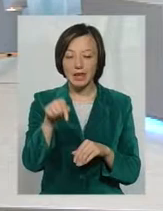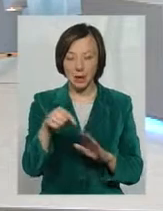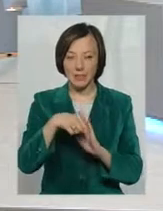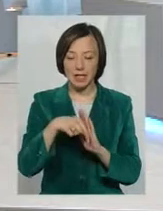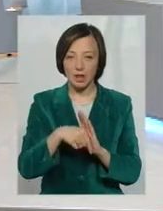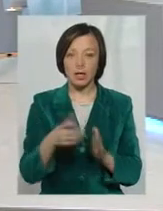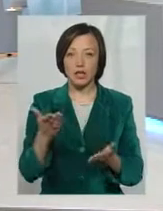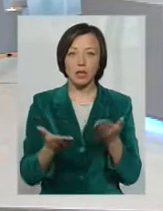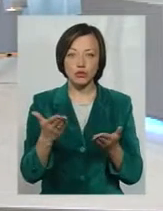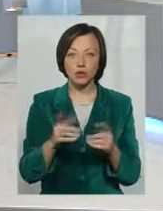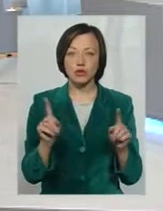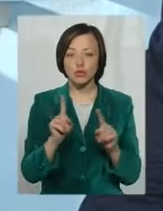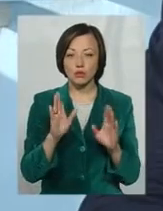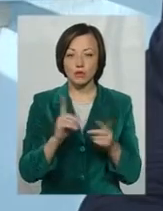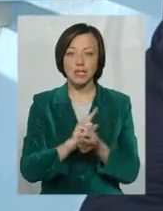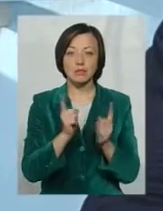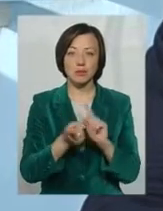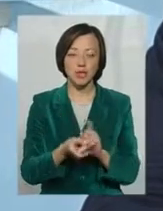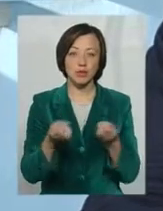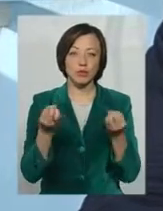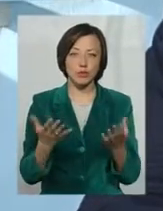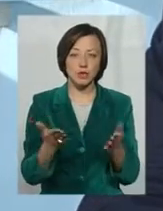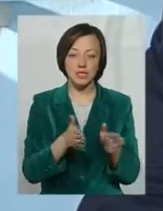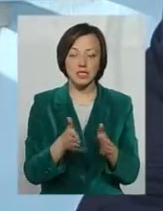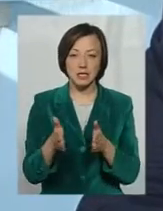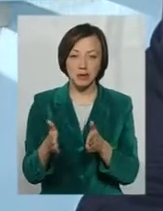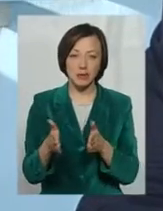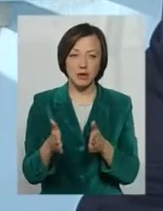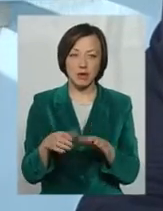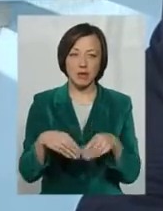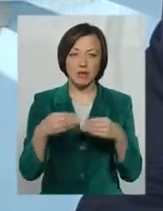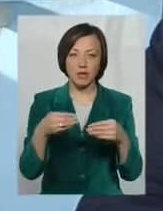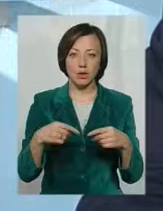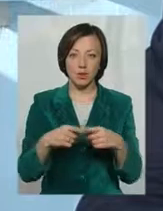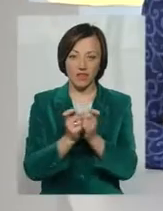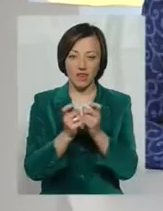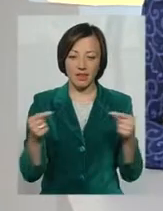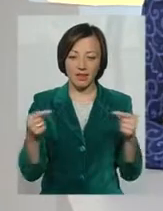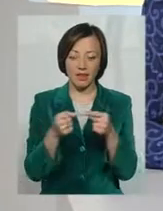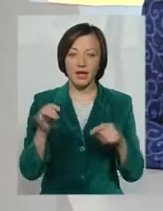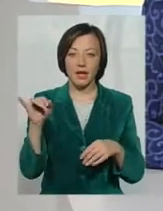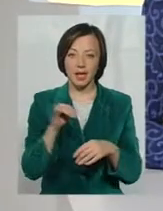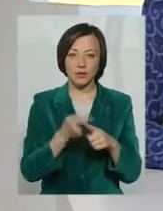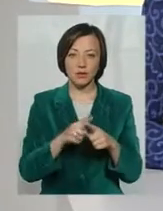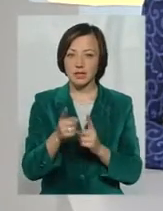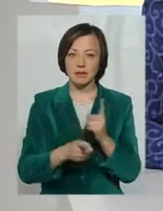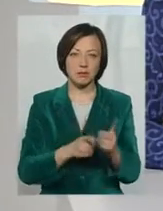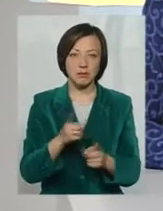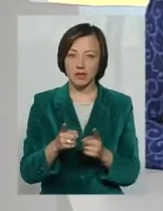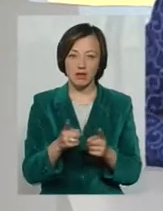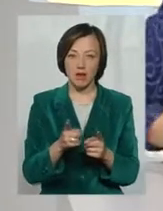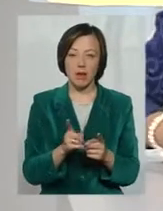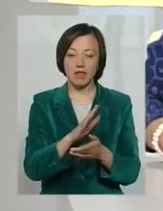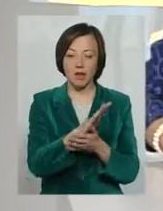Навіть якщо щось буде змінено, то просто система видасть конфлікт, і цю зміну не можна буде